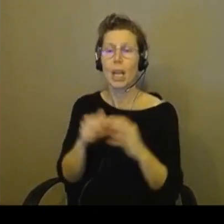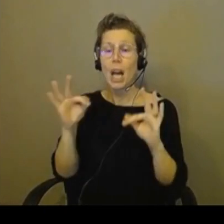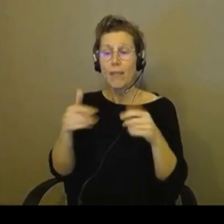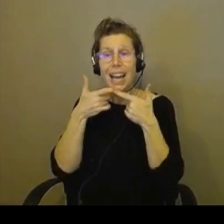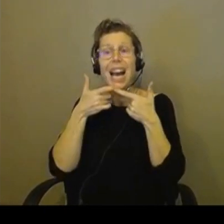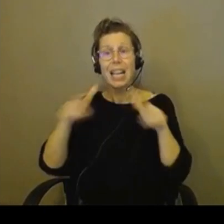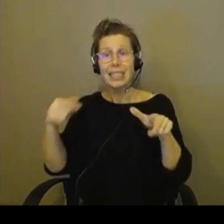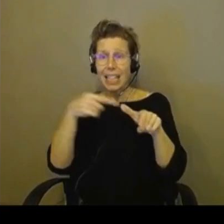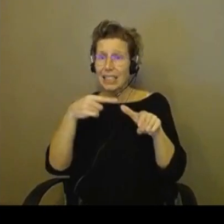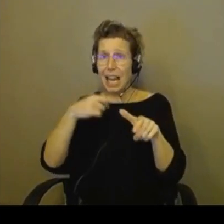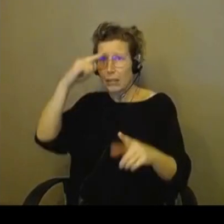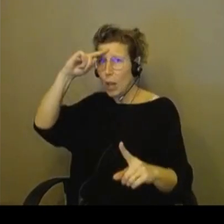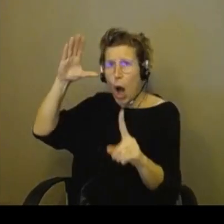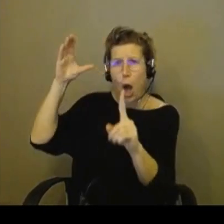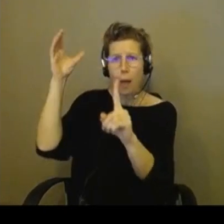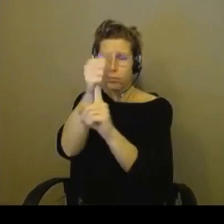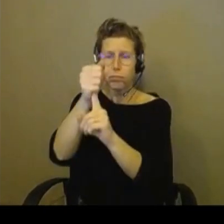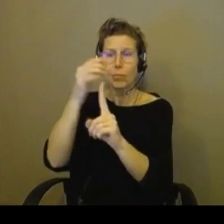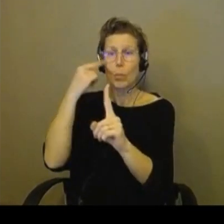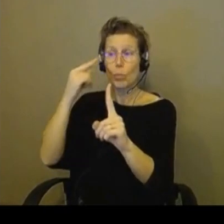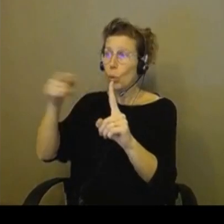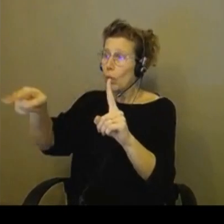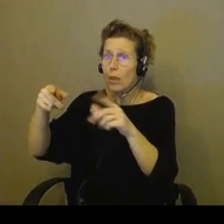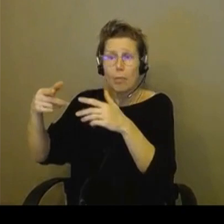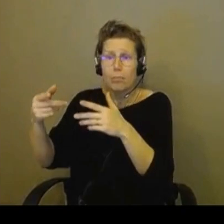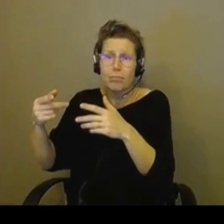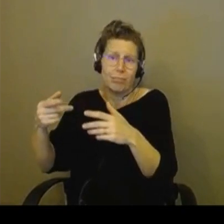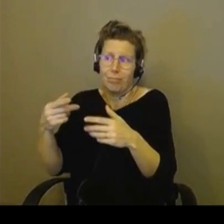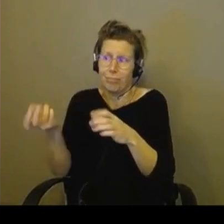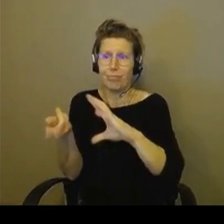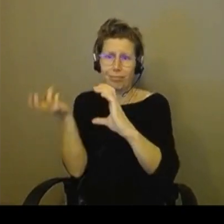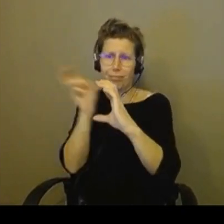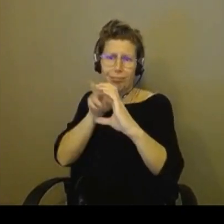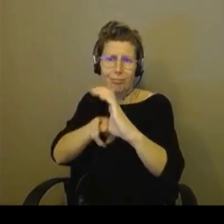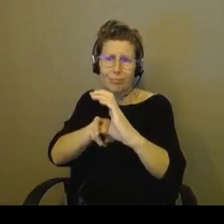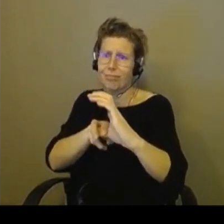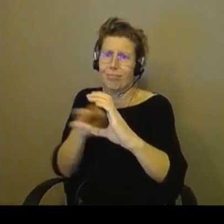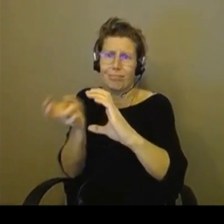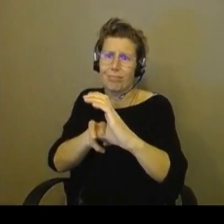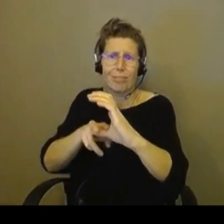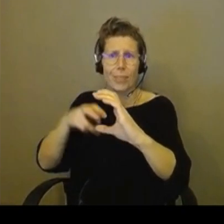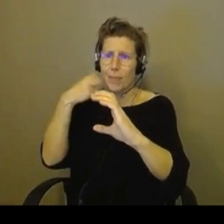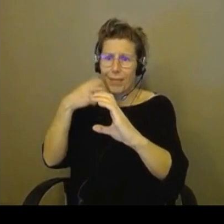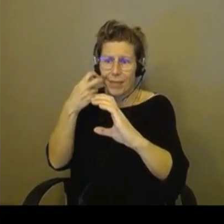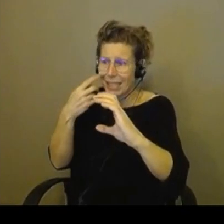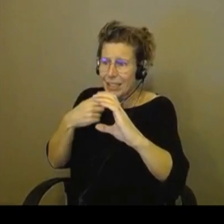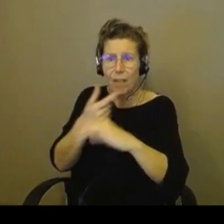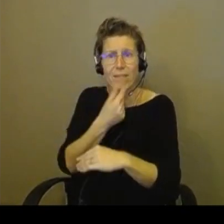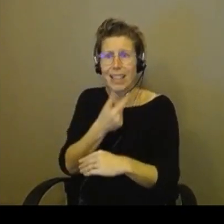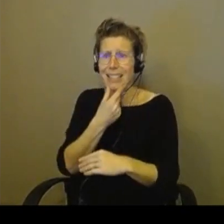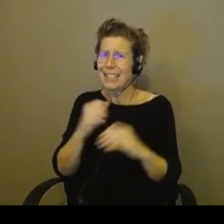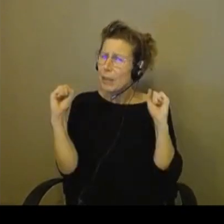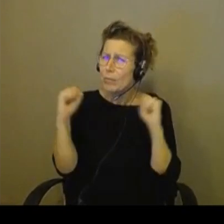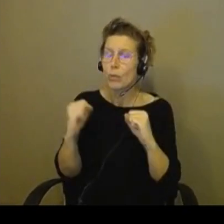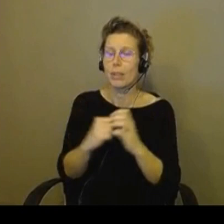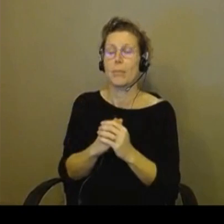entrave et que donc le plus grand nombre de personnes possible puissent prendre le train. Alors, ça passe par une compréhension de l'expérience